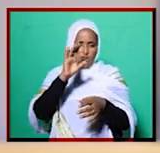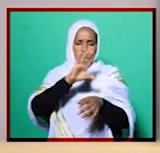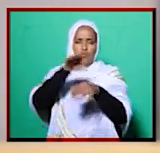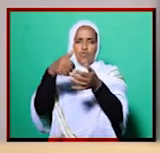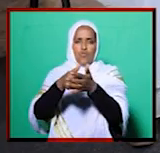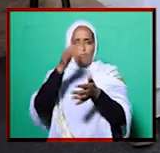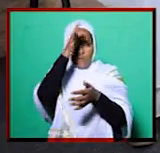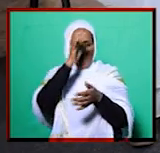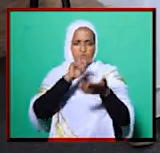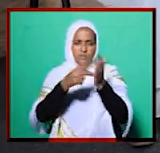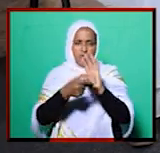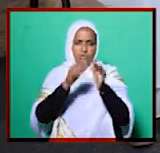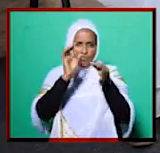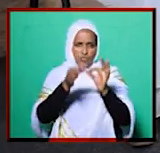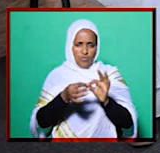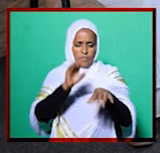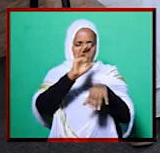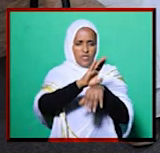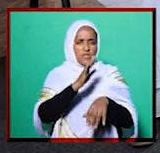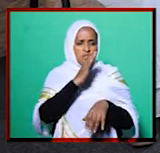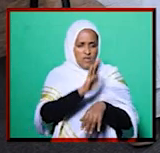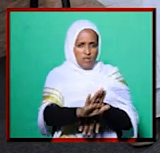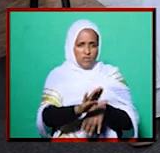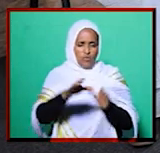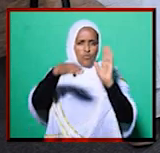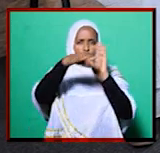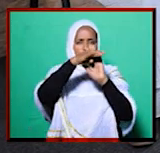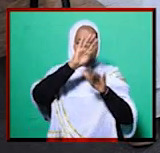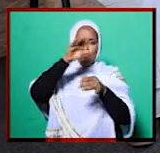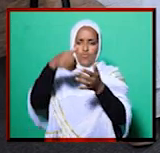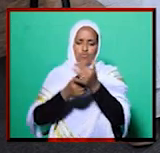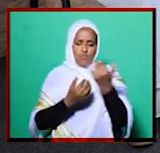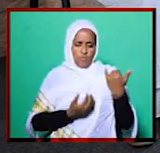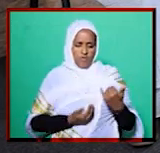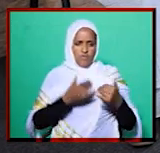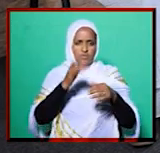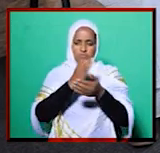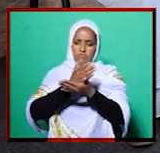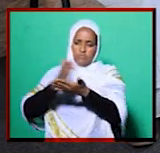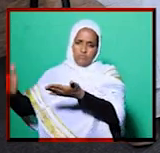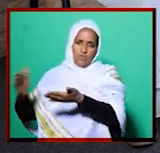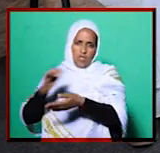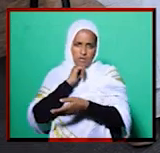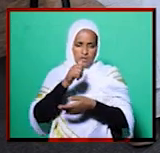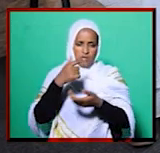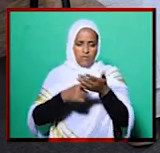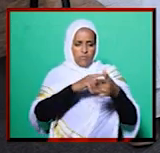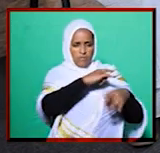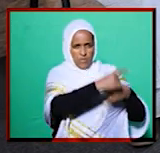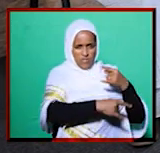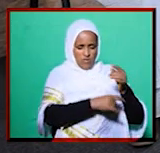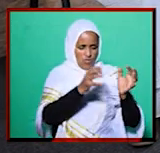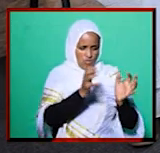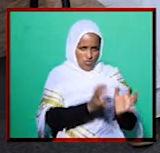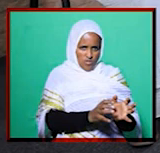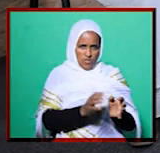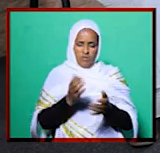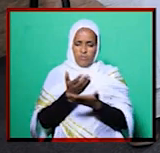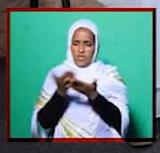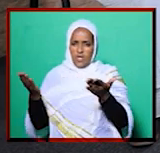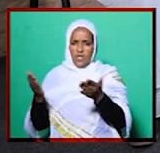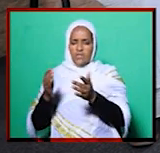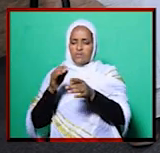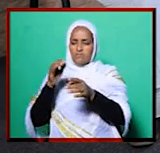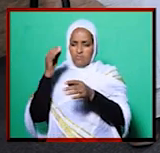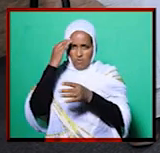የጳጳሳትም አባት የኛም አባት የሁሉም አባት ማለት ነው ቤተክርስቲያን እናትናት ቤተክርስቲያን ወክለው ሁሉን የሚያቅፉ እንጂ የሚያገሉ አይደሉም